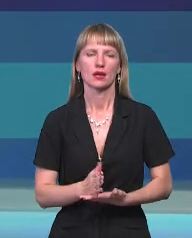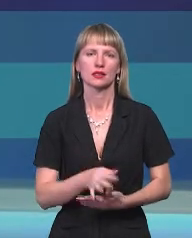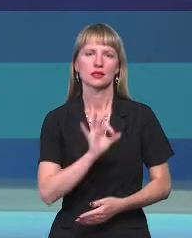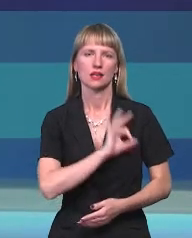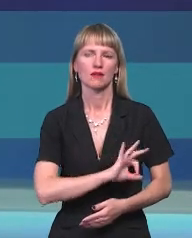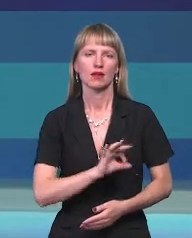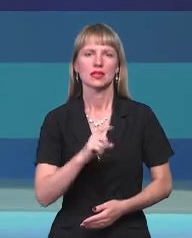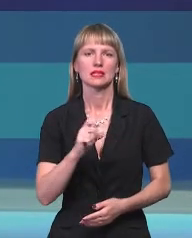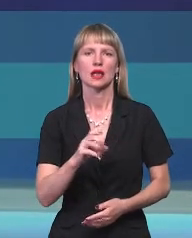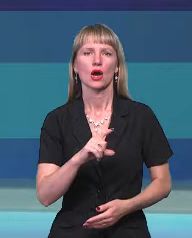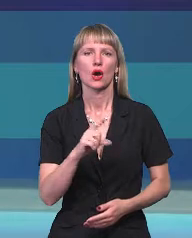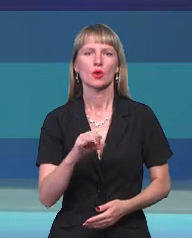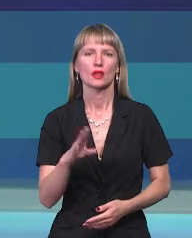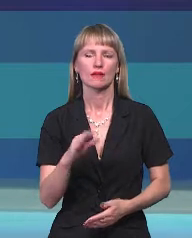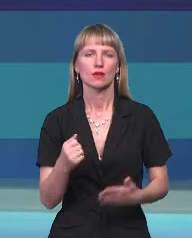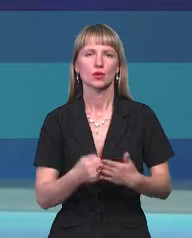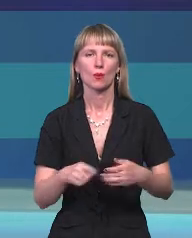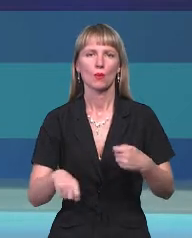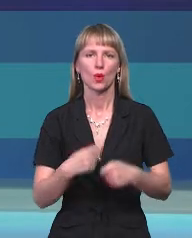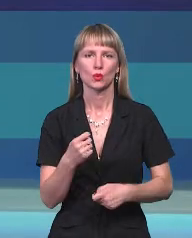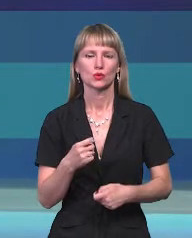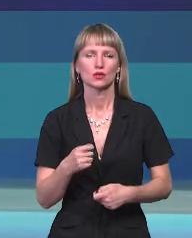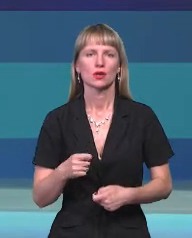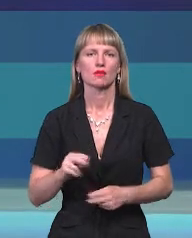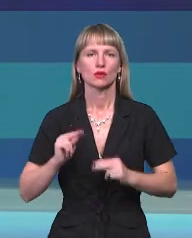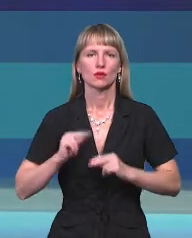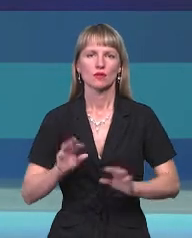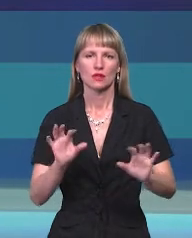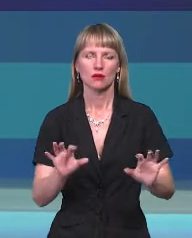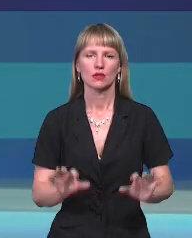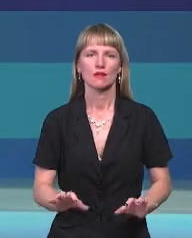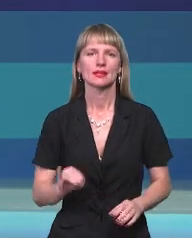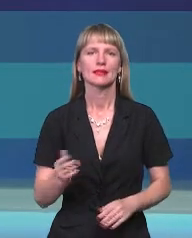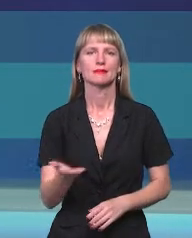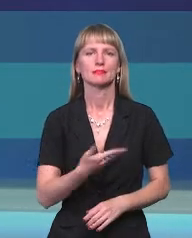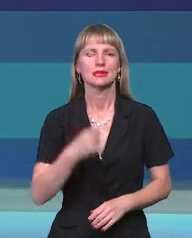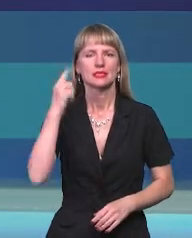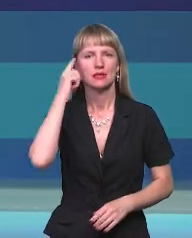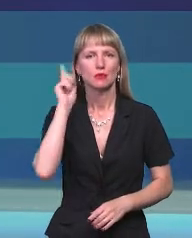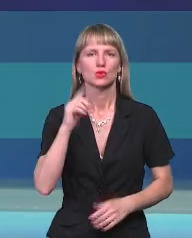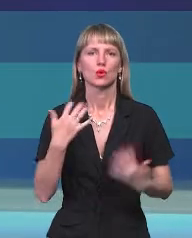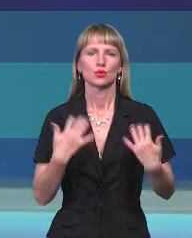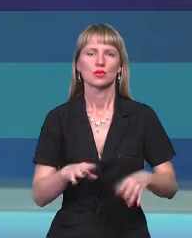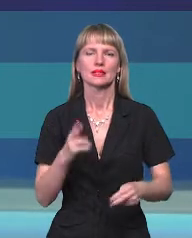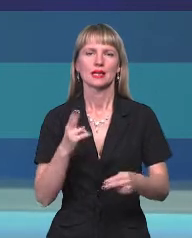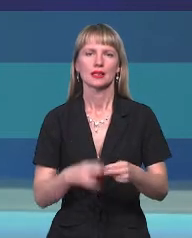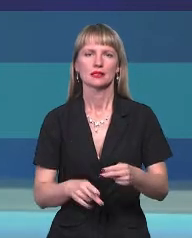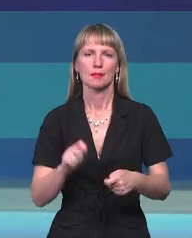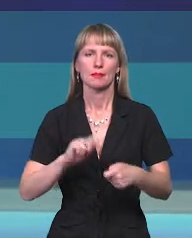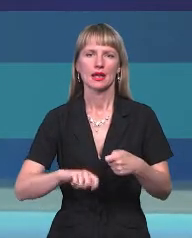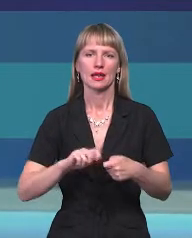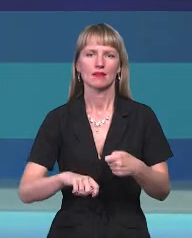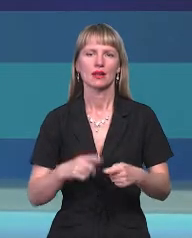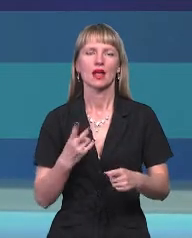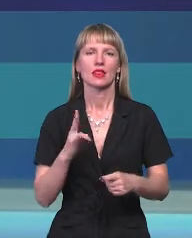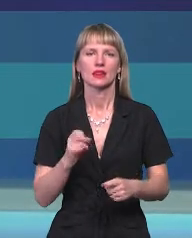вживати заходів до порушників трудового законодавства. І ми знаємо, що вже закінчилась перевірка на